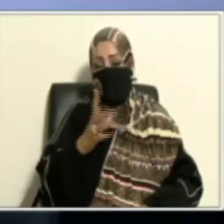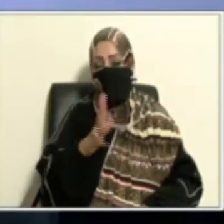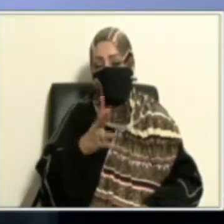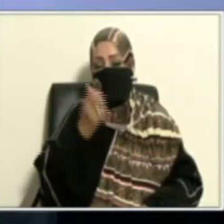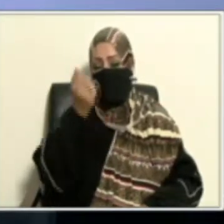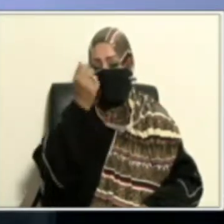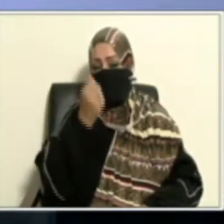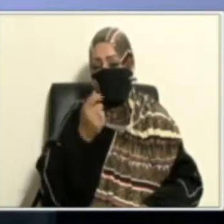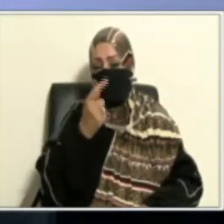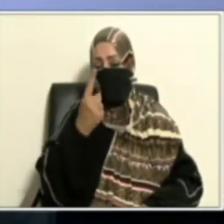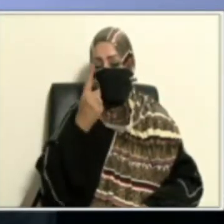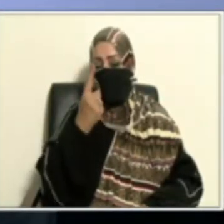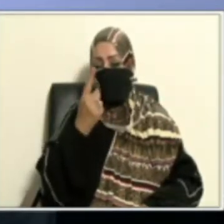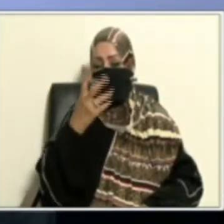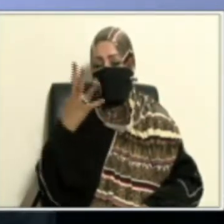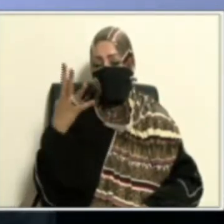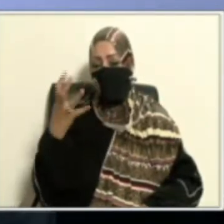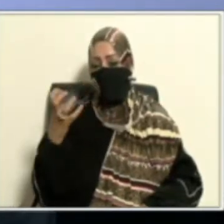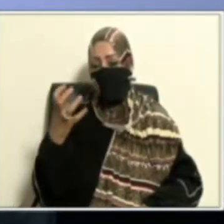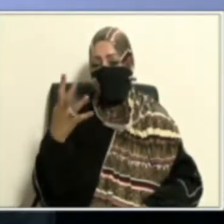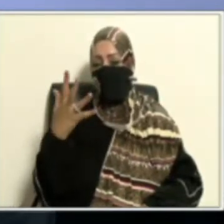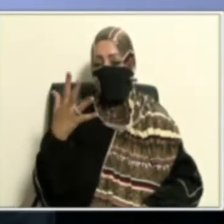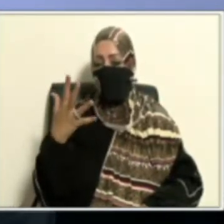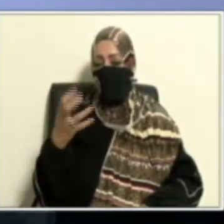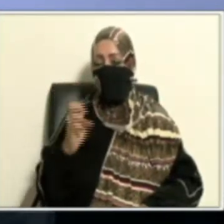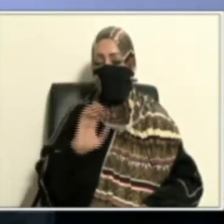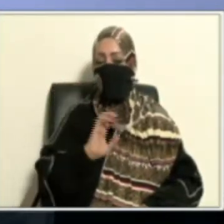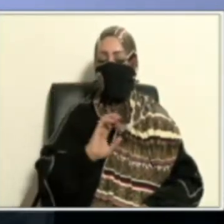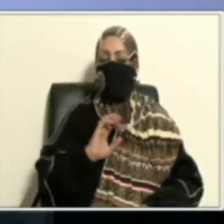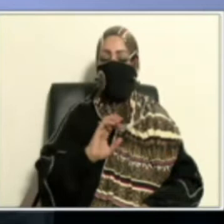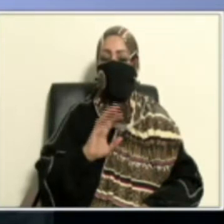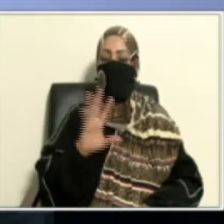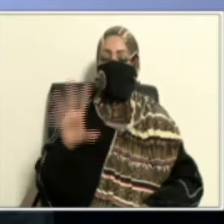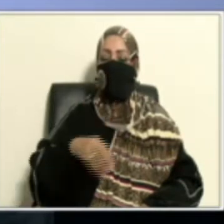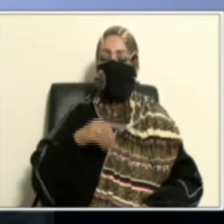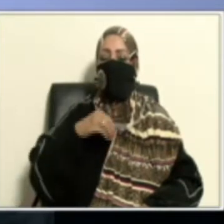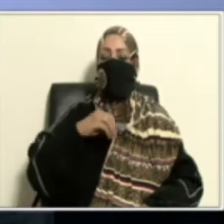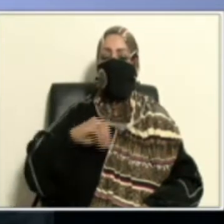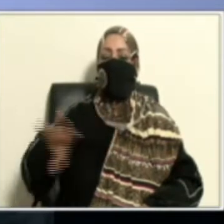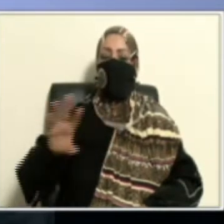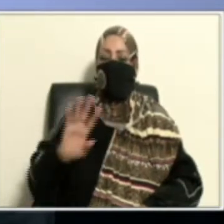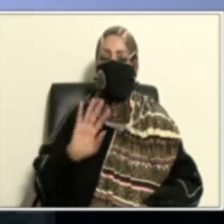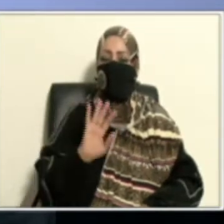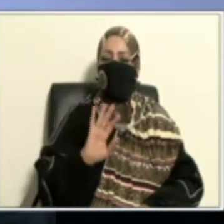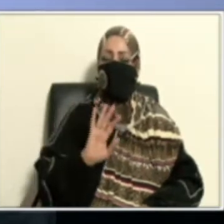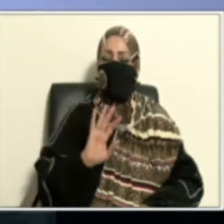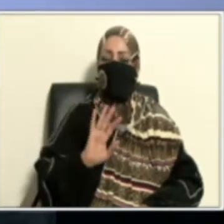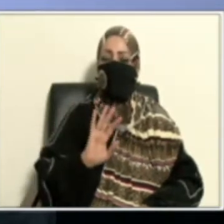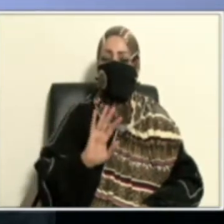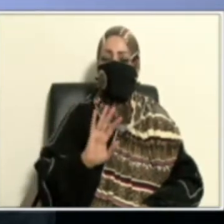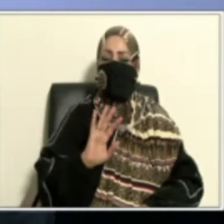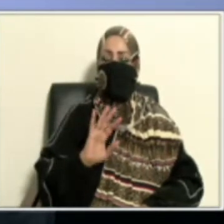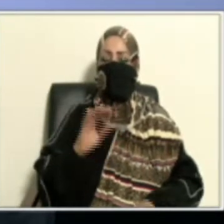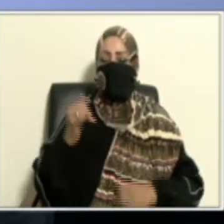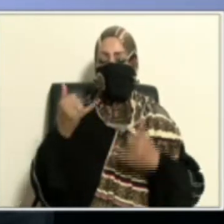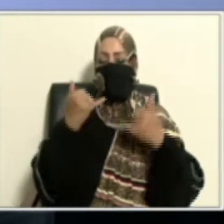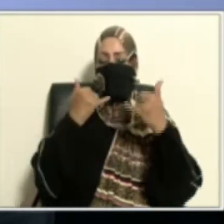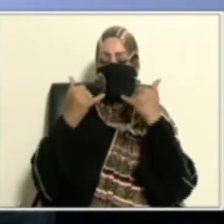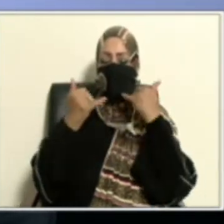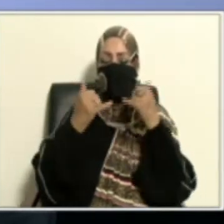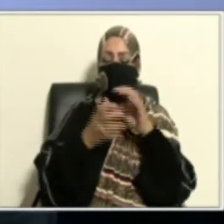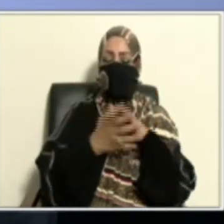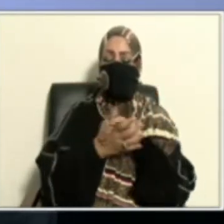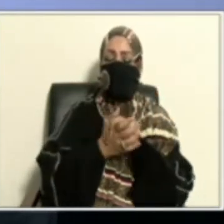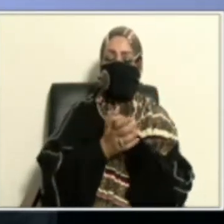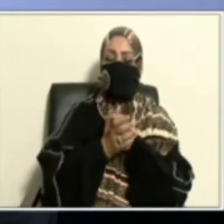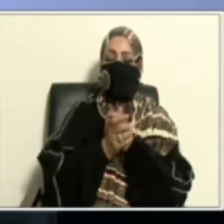إن اتصال الأخ عبد الرحيم من جدابية. نعم شيخ بارك الله يبارك فيك. السلام